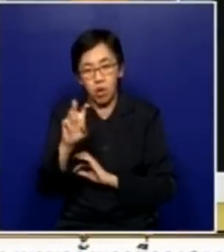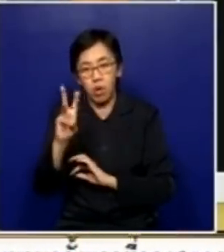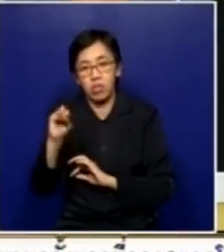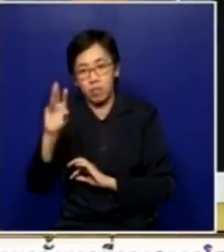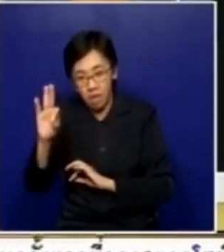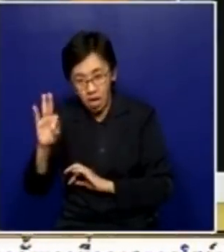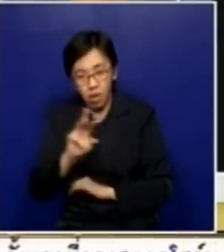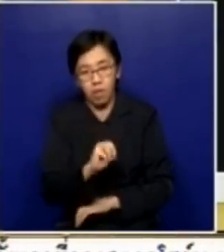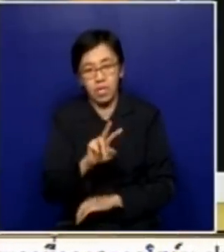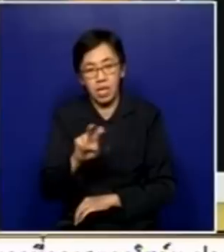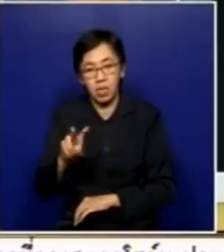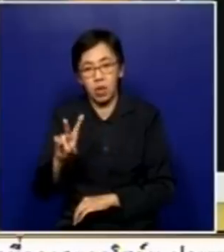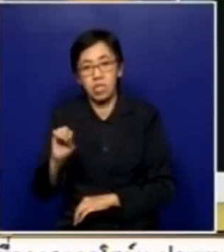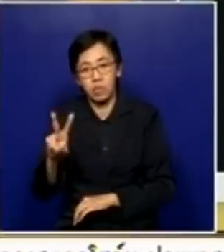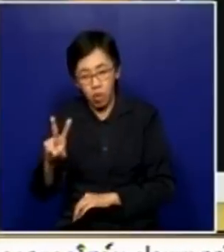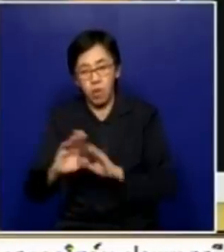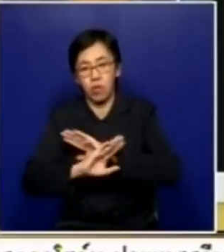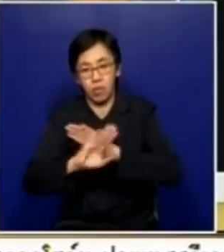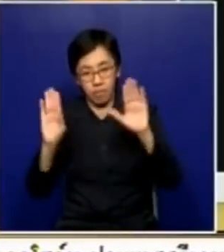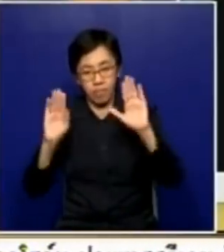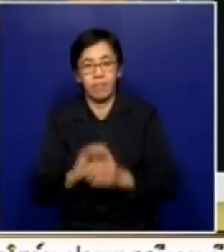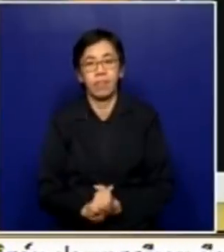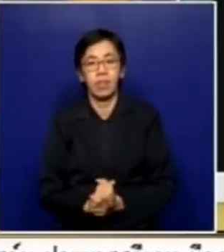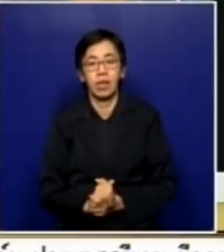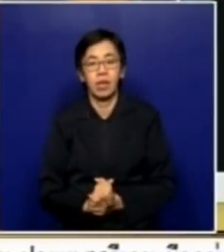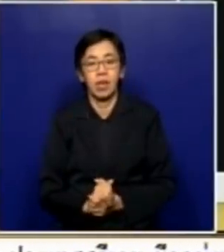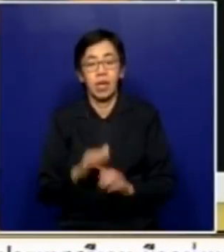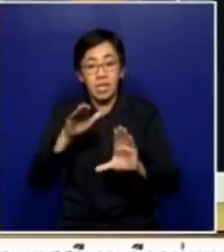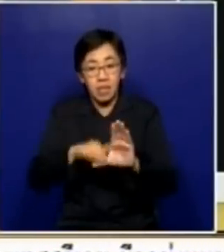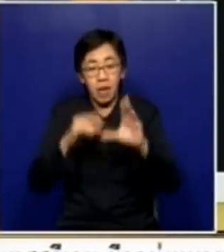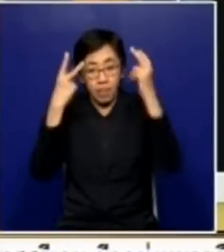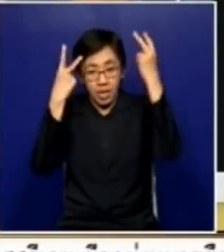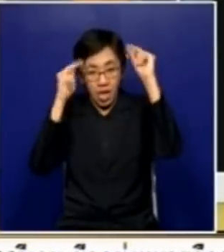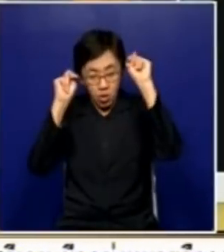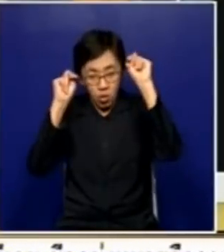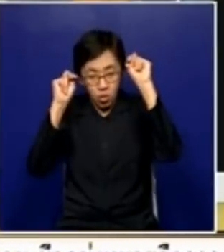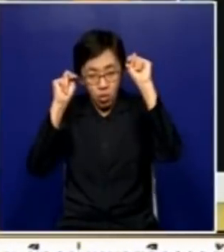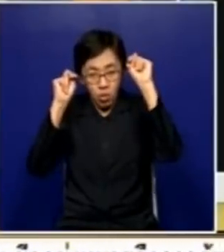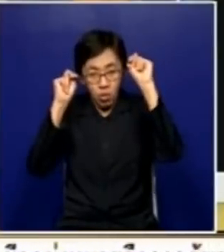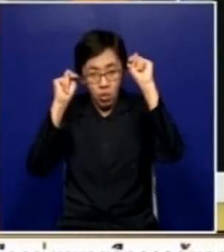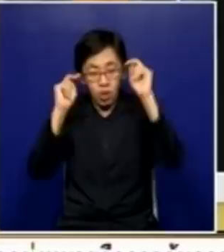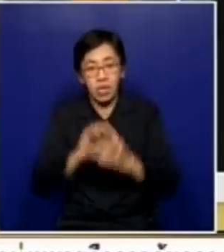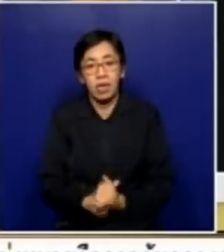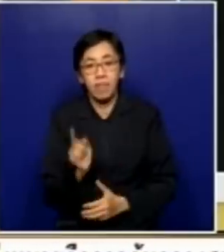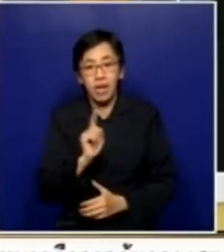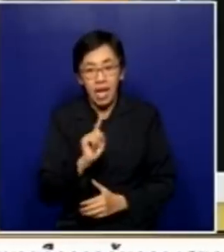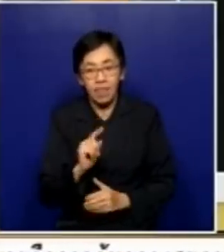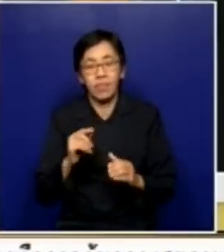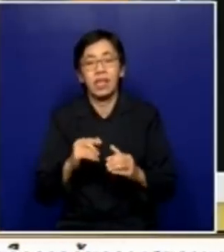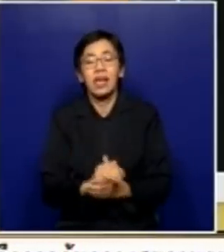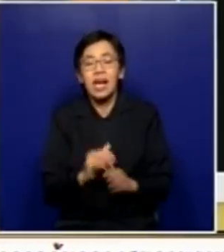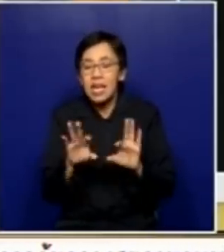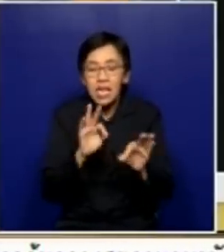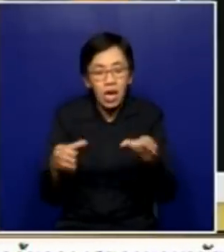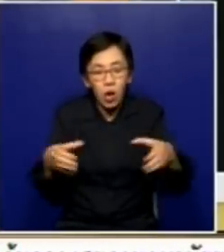2ที่เปิดโอกาสให้คนที่โงสมัครเป็ใย,โราธมตรีเลือกคน กล่มหนึข้มา นงอยใสภ